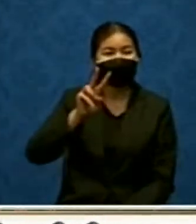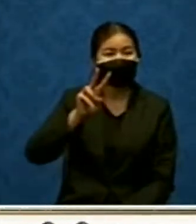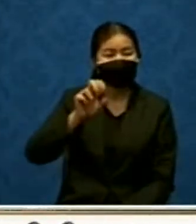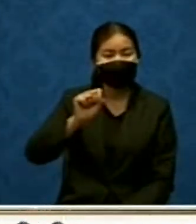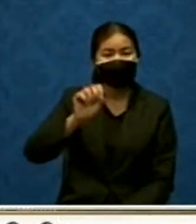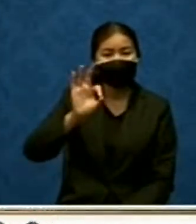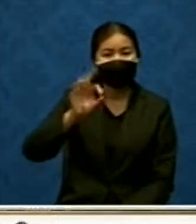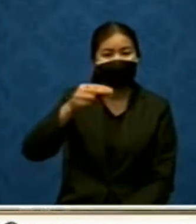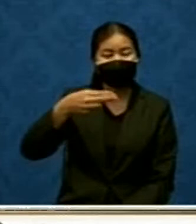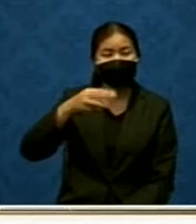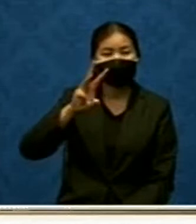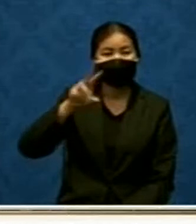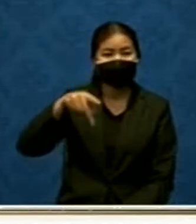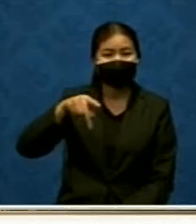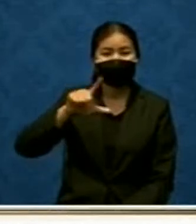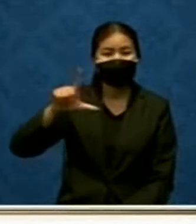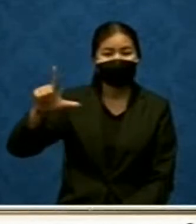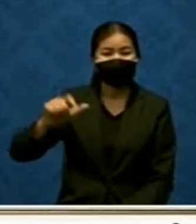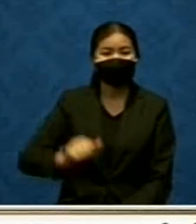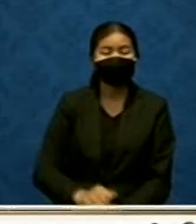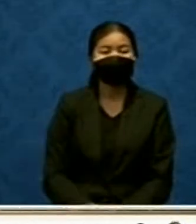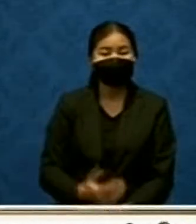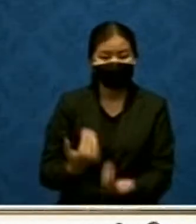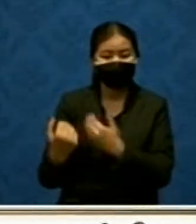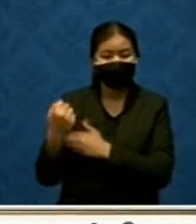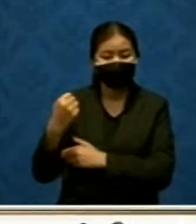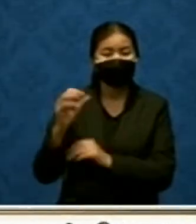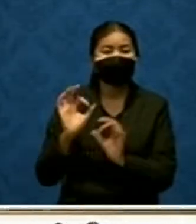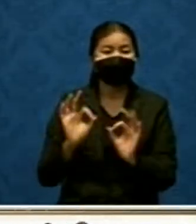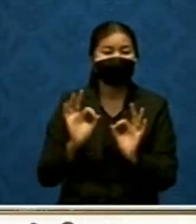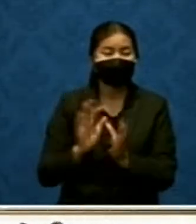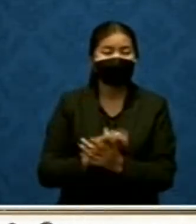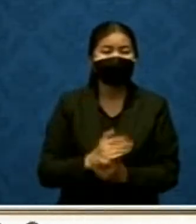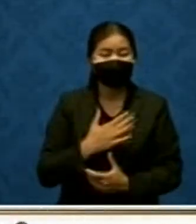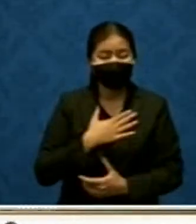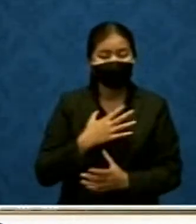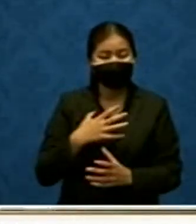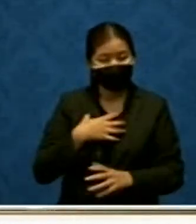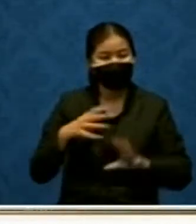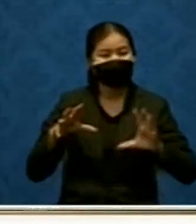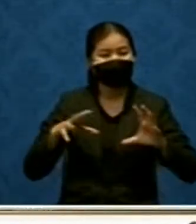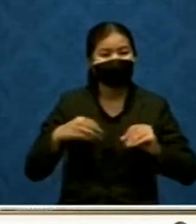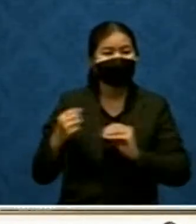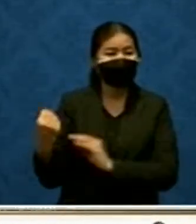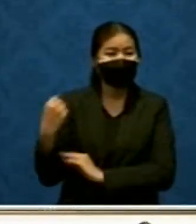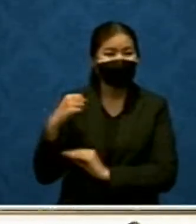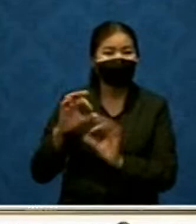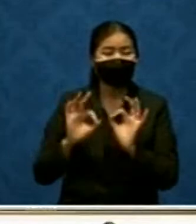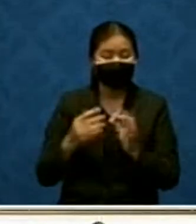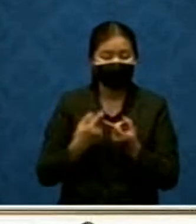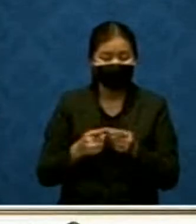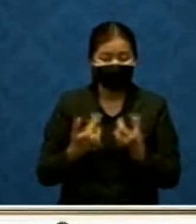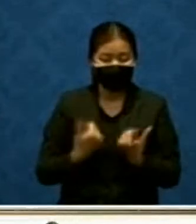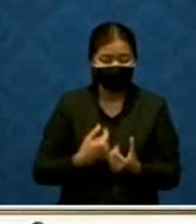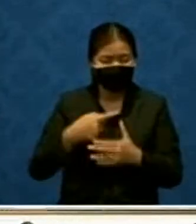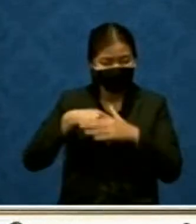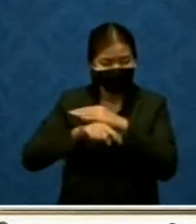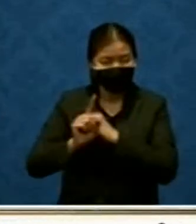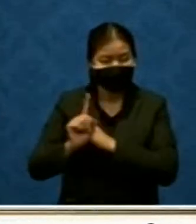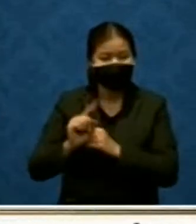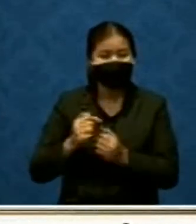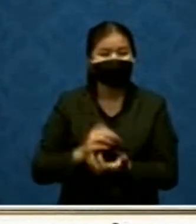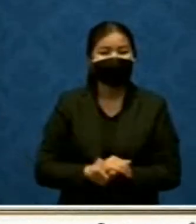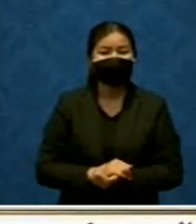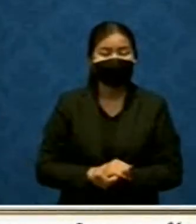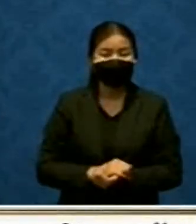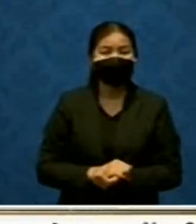มั่นคงไม่วากัครั เราก็อยากมนคงแต่มมีเหตุ มีผลทำใหความมนคงกับกระเป๋า และท้อง